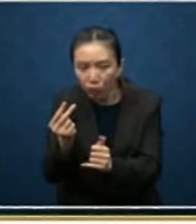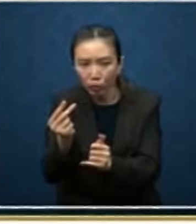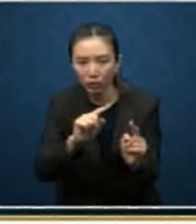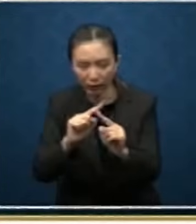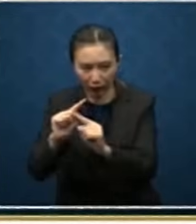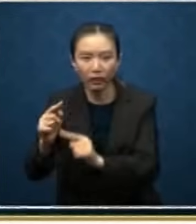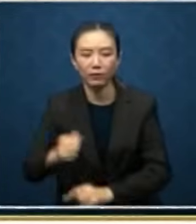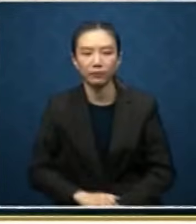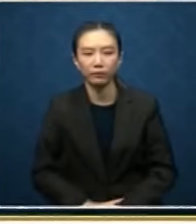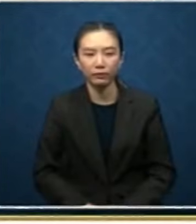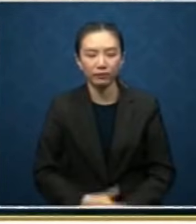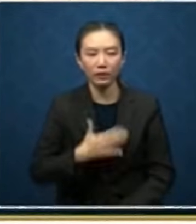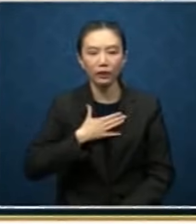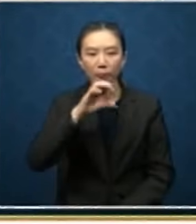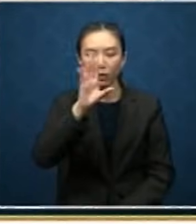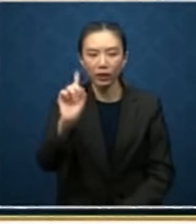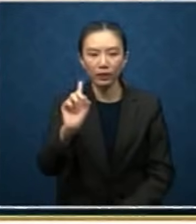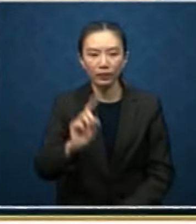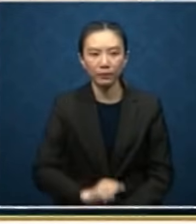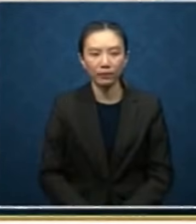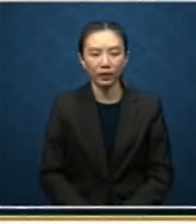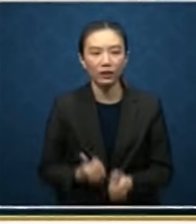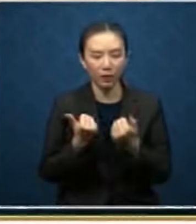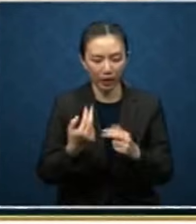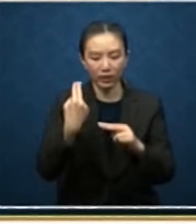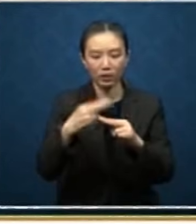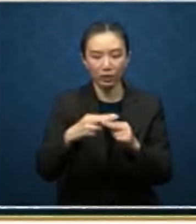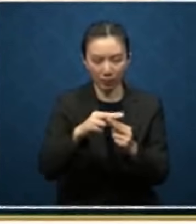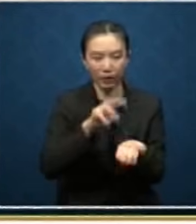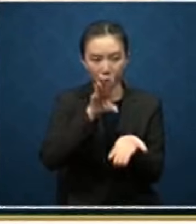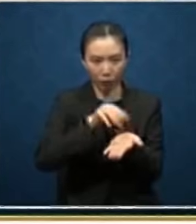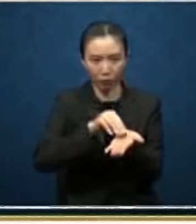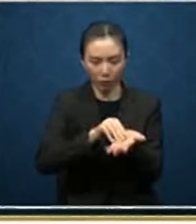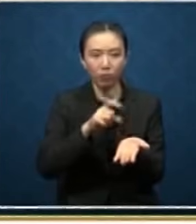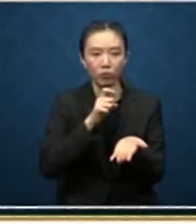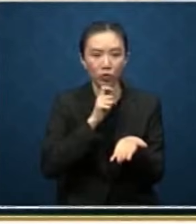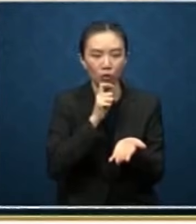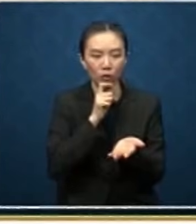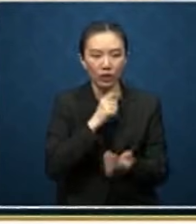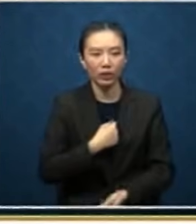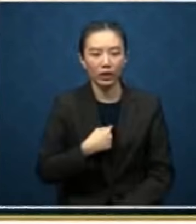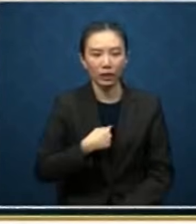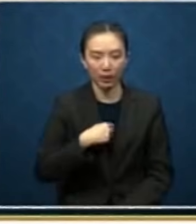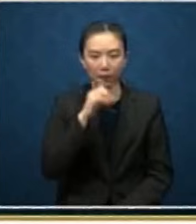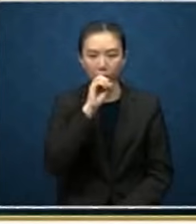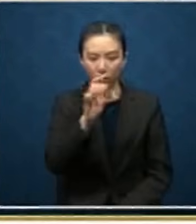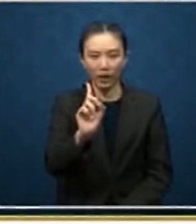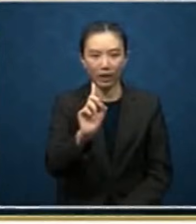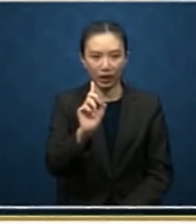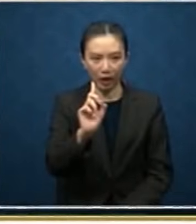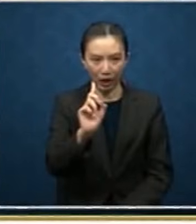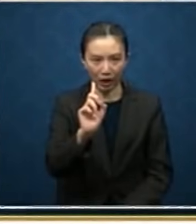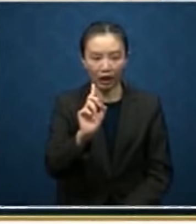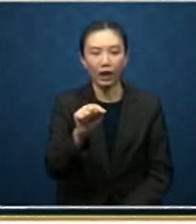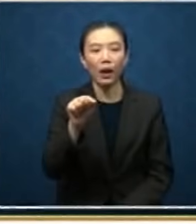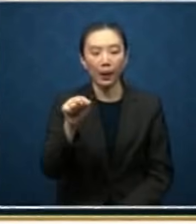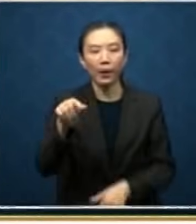กับชาวอุทัยธานีมาแล้วหลายสมัยและผมจะติดตามนักเลงแห่งลุ่มแม่น้ำสะแกกรังส่วนคุณชาดาค่ะ